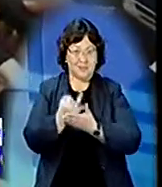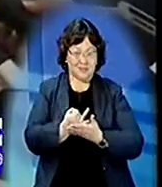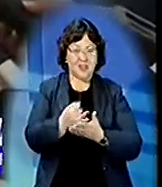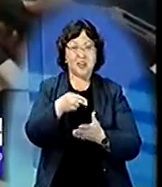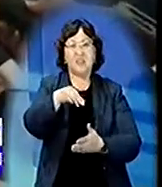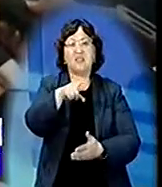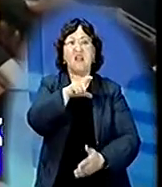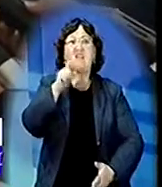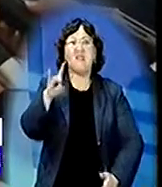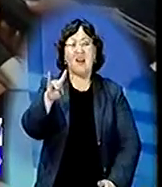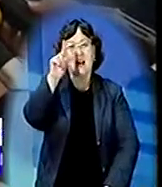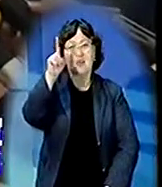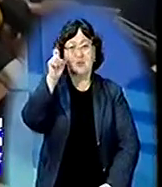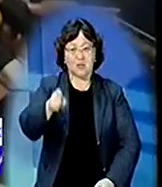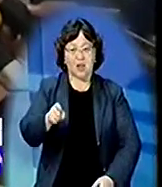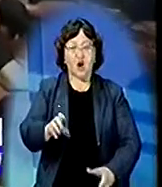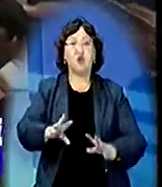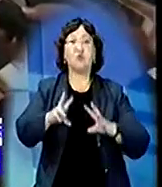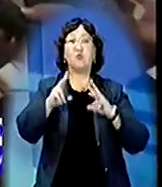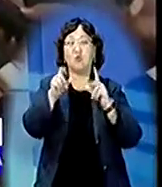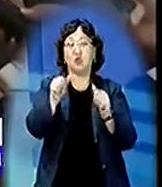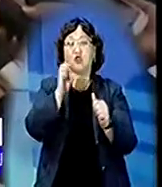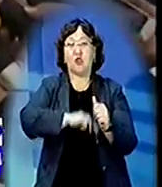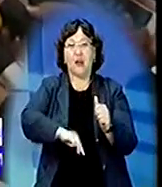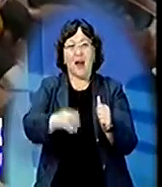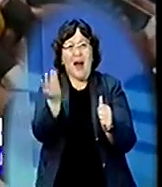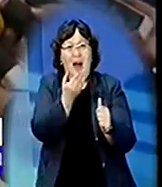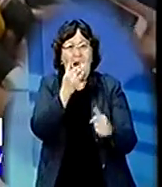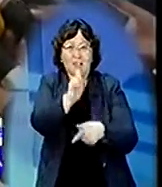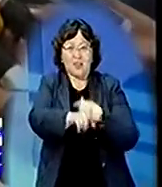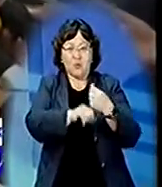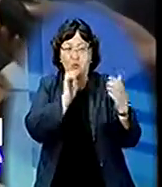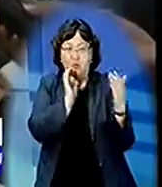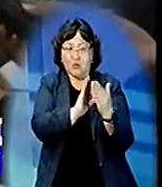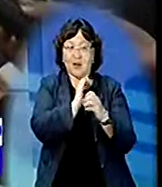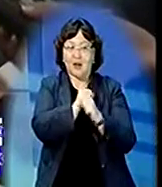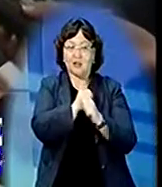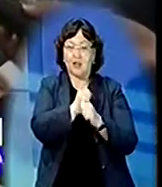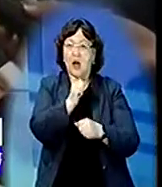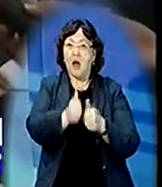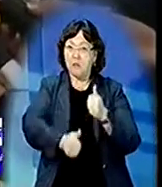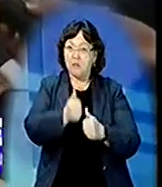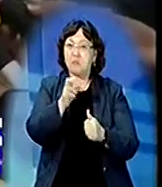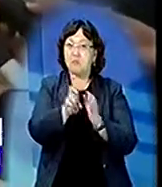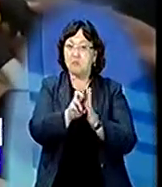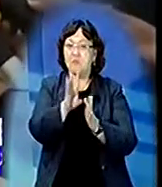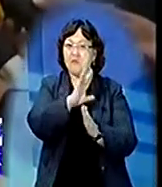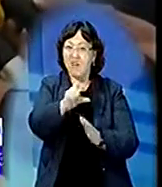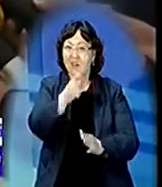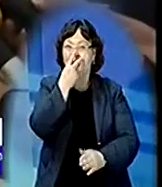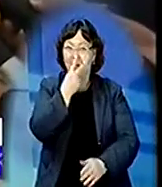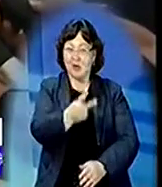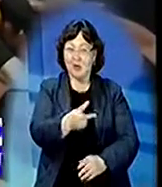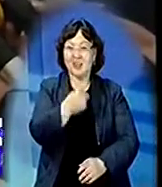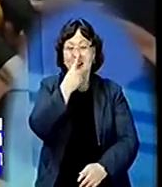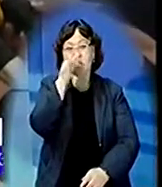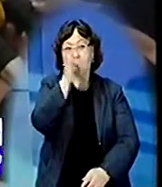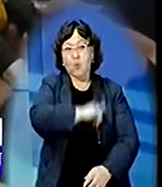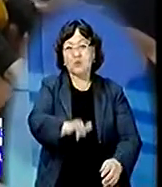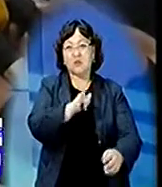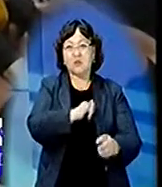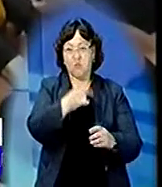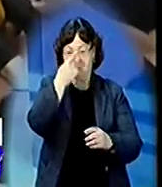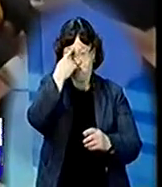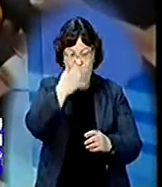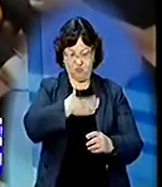логистикийг хөгжүүлэхийн тулд хаашаа явуул зохимжтой гэдэг энийг талаар харж байна. Тийм ч бас хятадын баруун ташаага ямар бодлого явж байна? Баруун